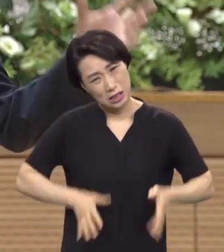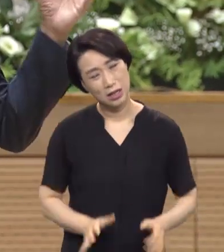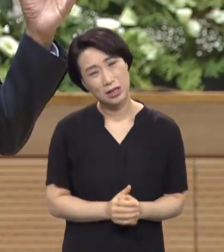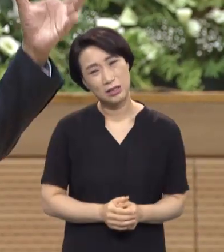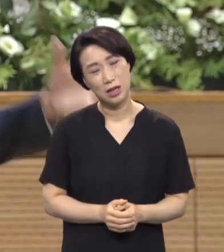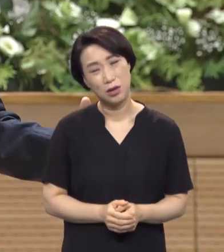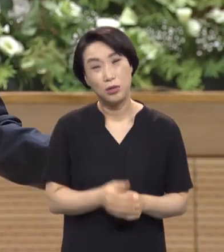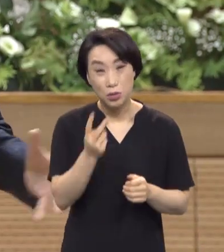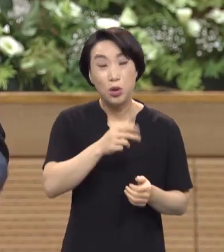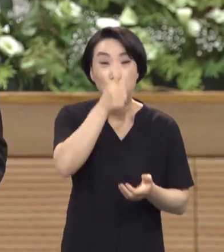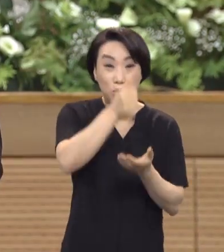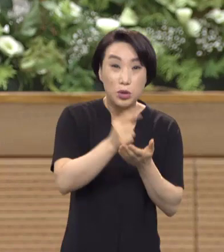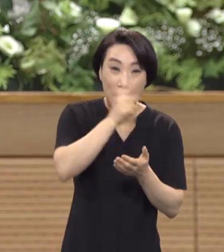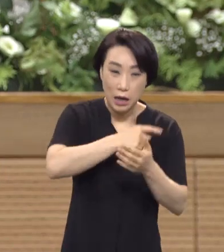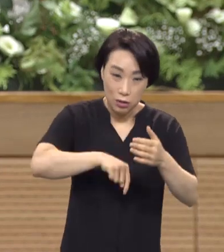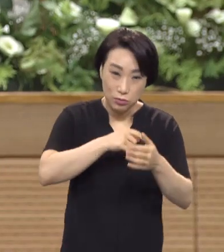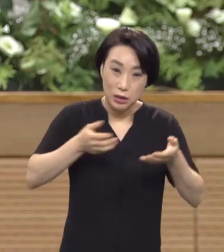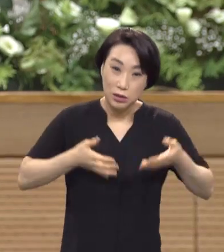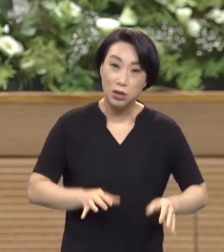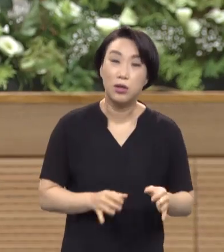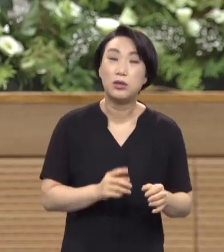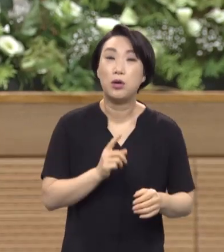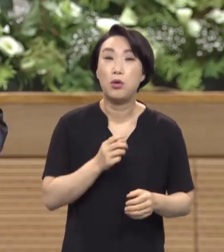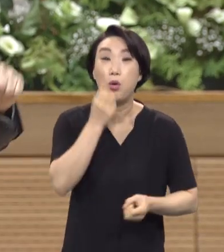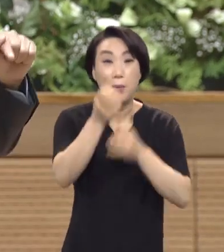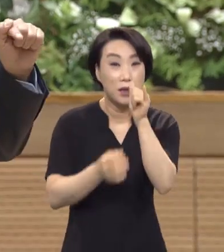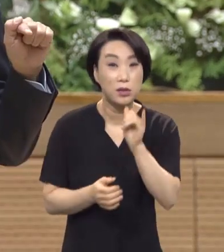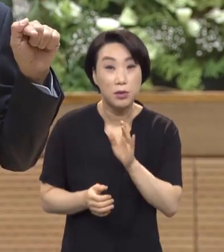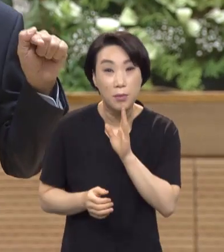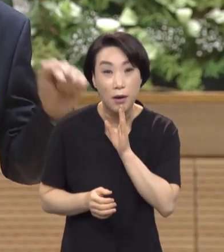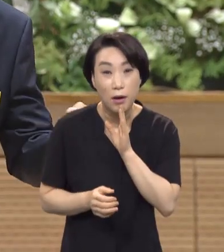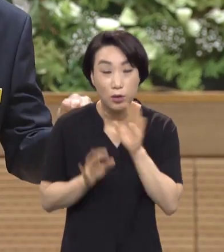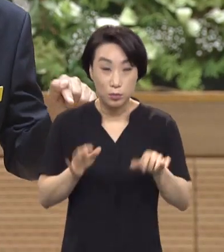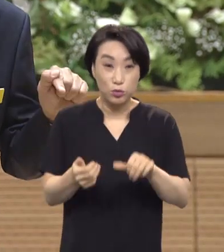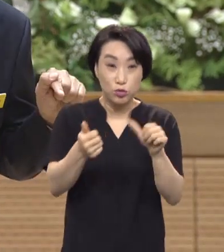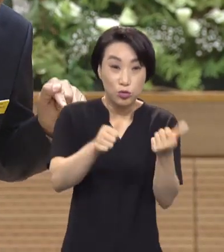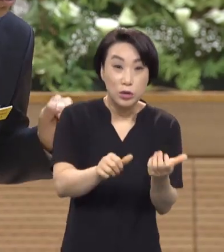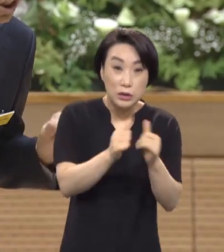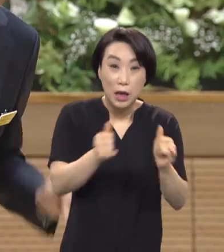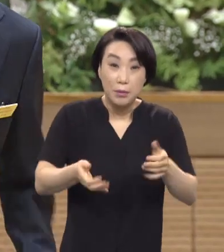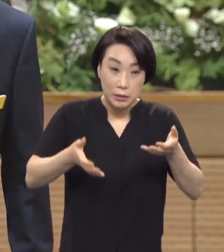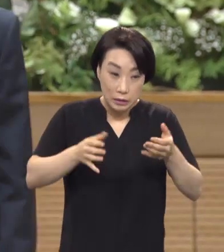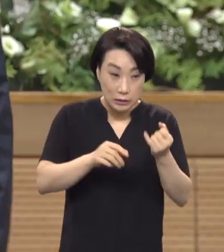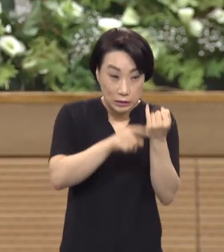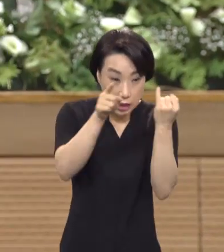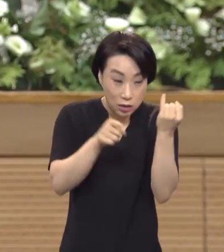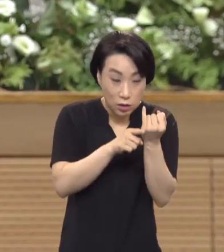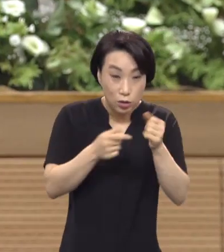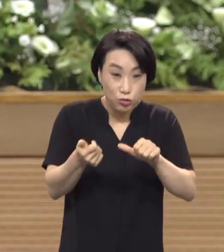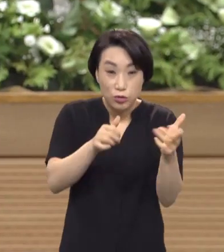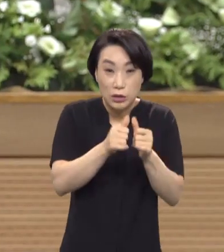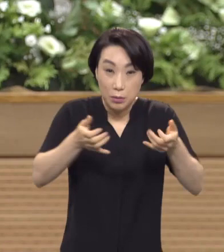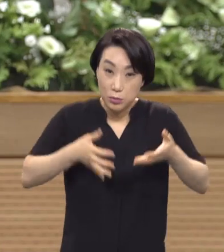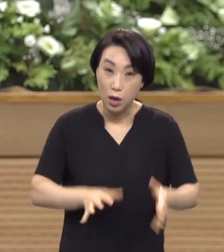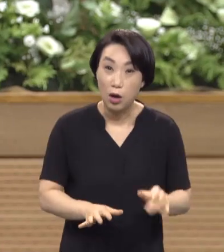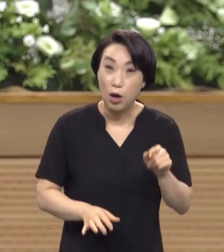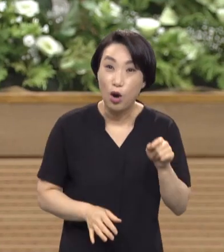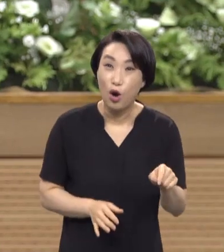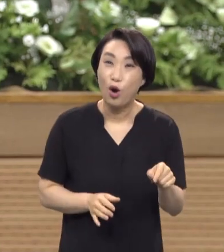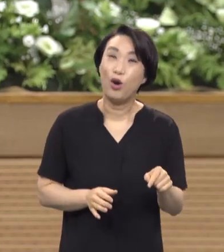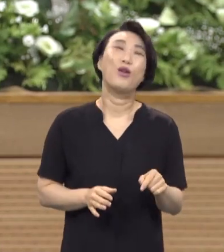그리고 죄악 중에서 태어났다는 거예요. 그럼 죽은 것이 생겨나서 죽은 것이 태어났다고는